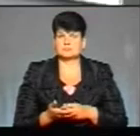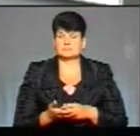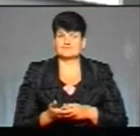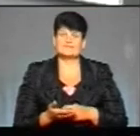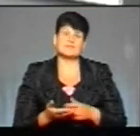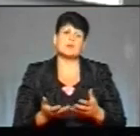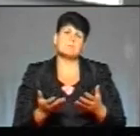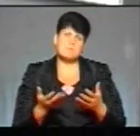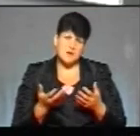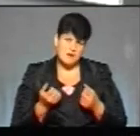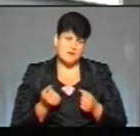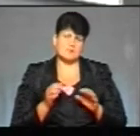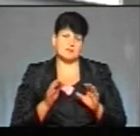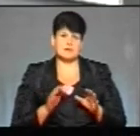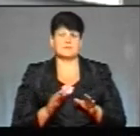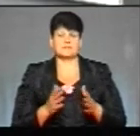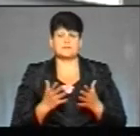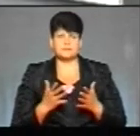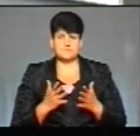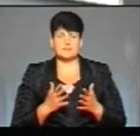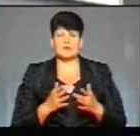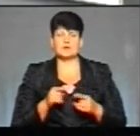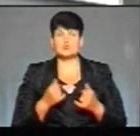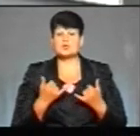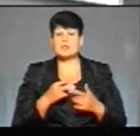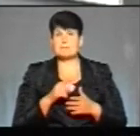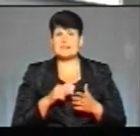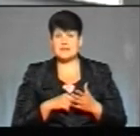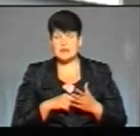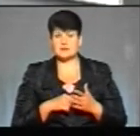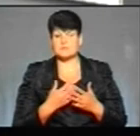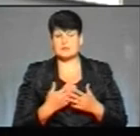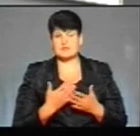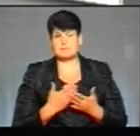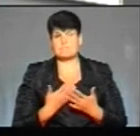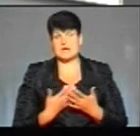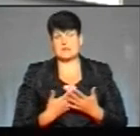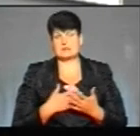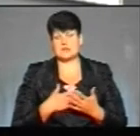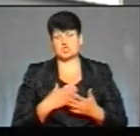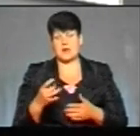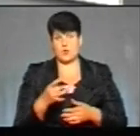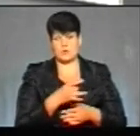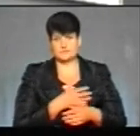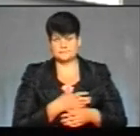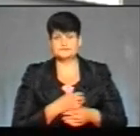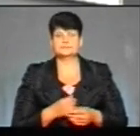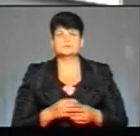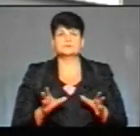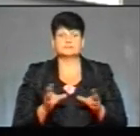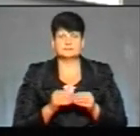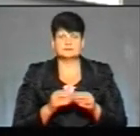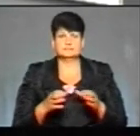Звісно, що брали. І тут сьогодні таке питання. От ми маємо приклади наших вже районів, так і об'єднаних